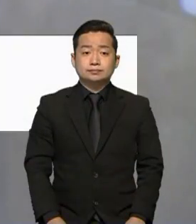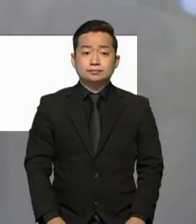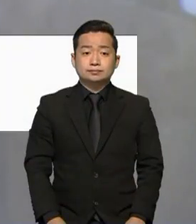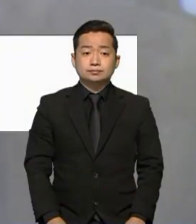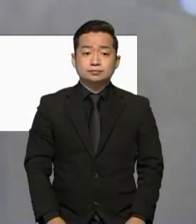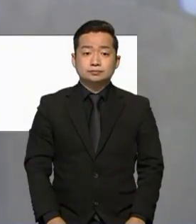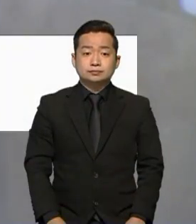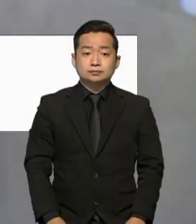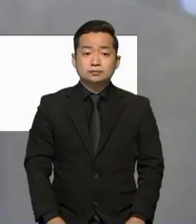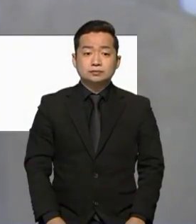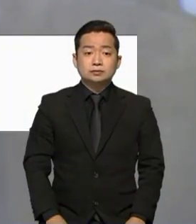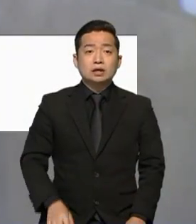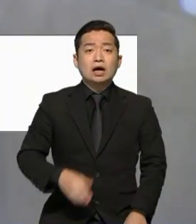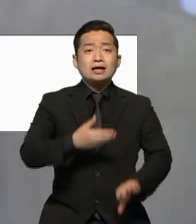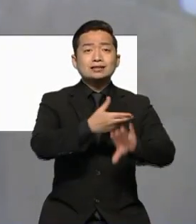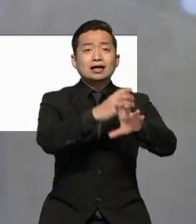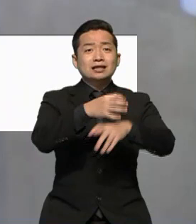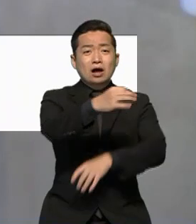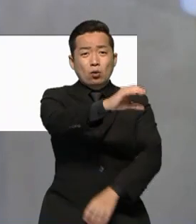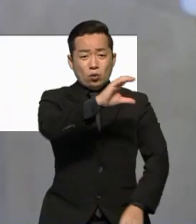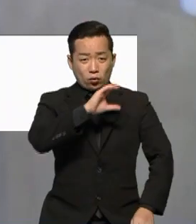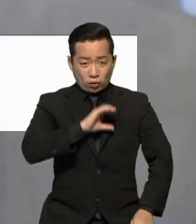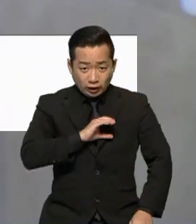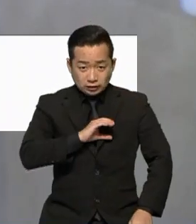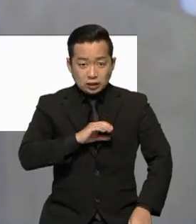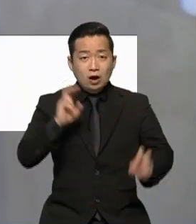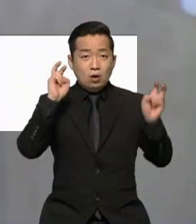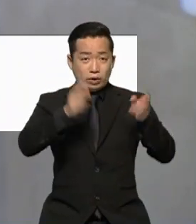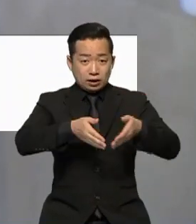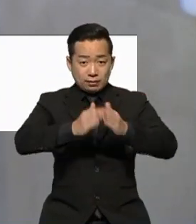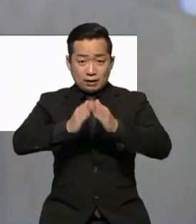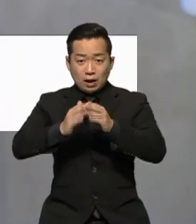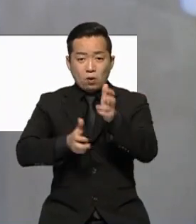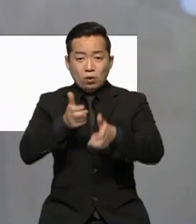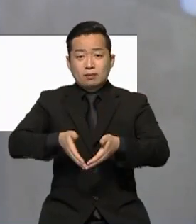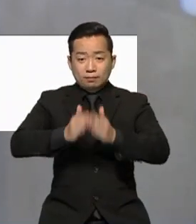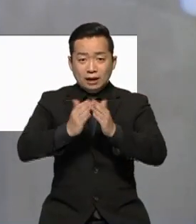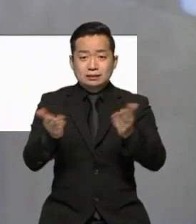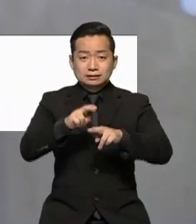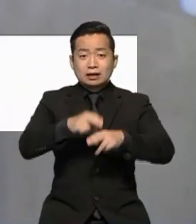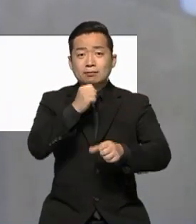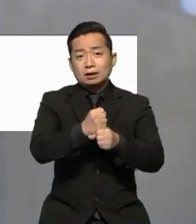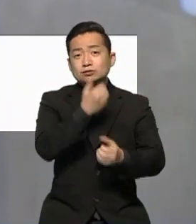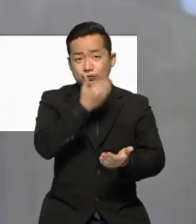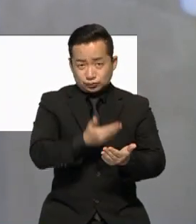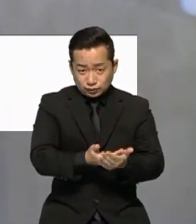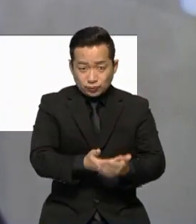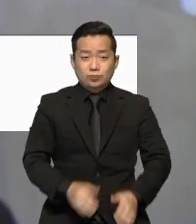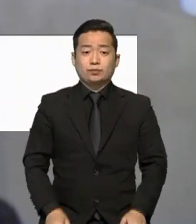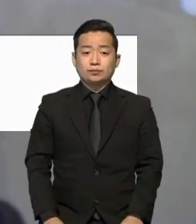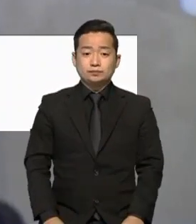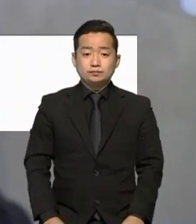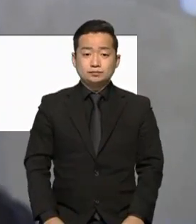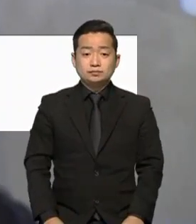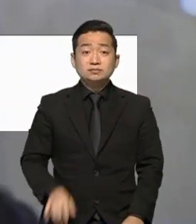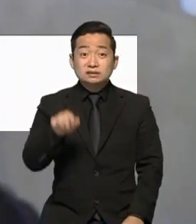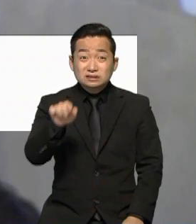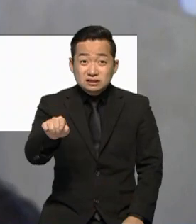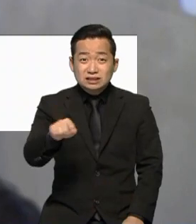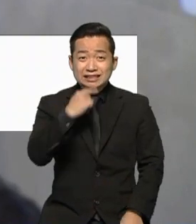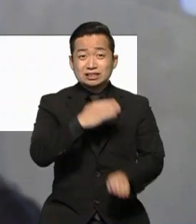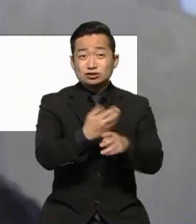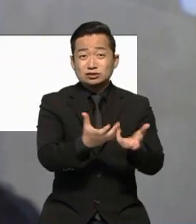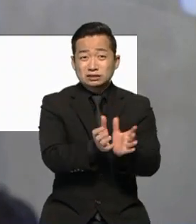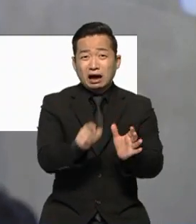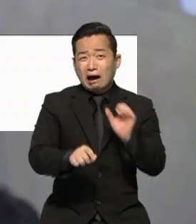내자를 유치해서 기업을 일으키고 공장을 유치하고 일자리를 만드는 중요한 것인데 그것을 민주당이